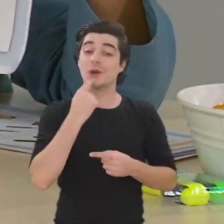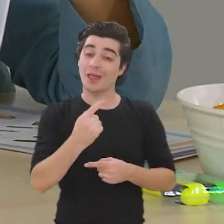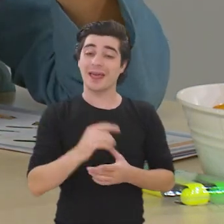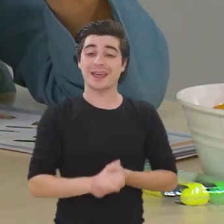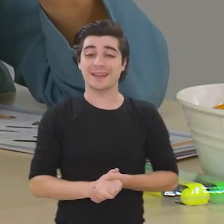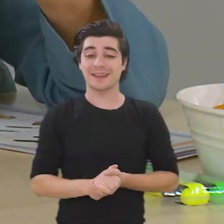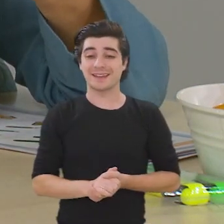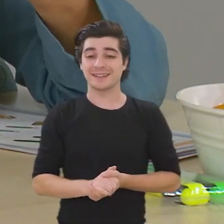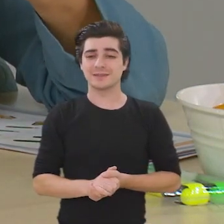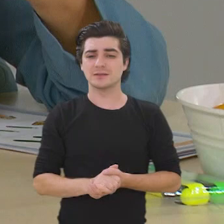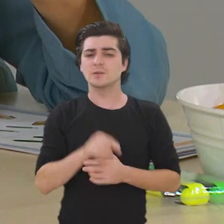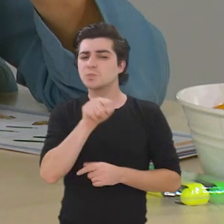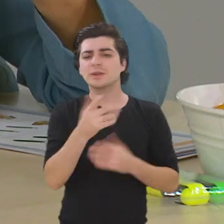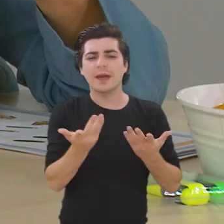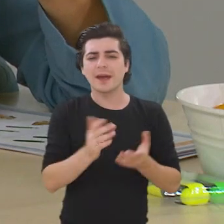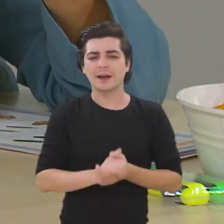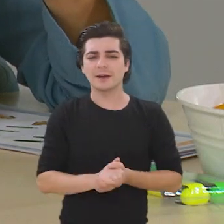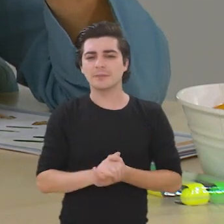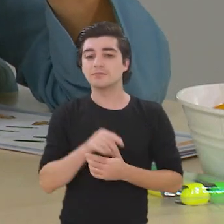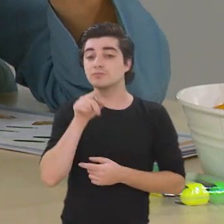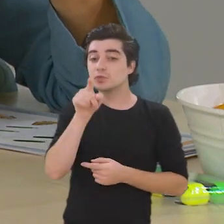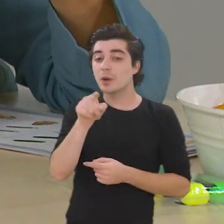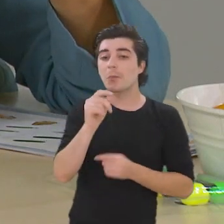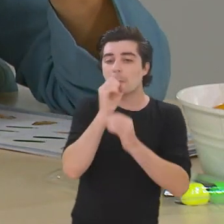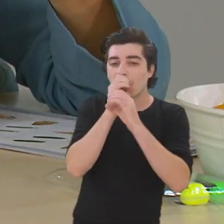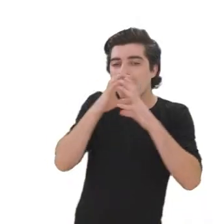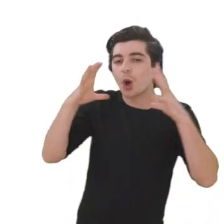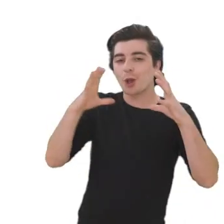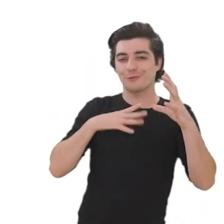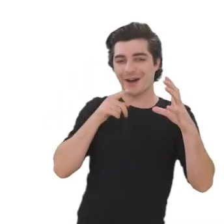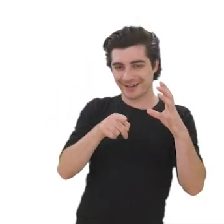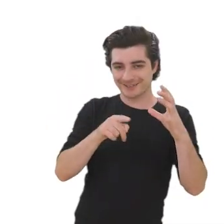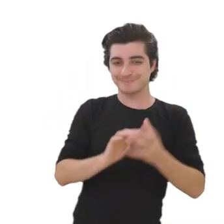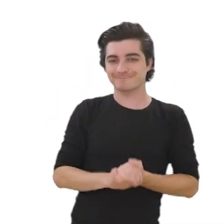söyleyin. Ne varmış bakalım? Burada bir balon var.